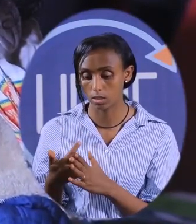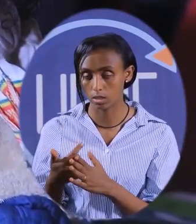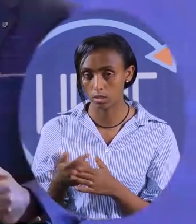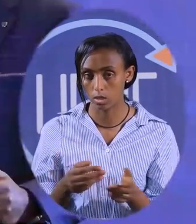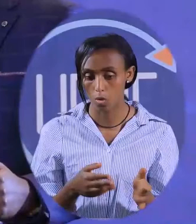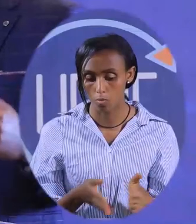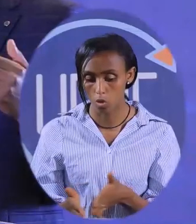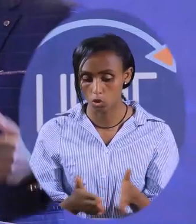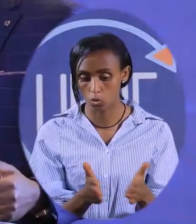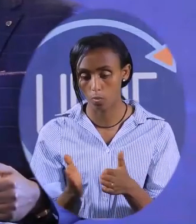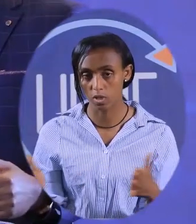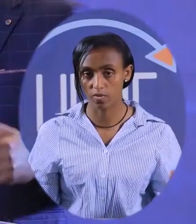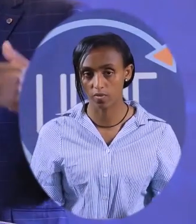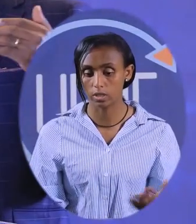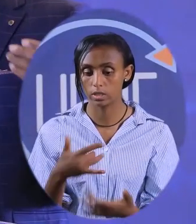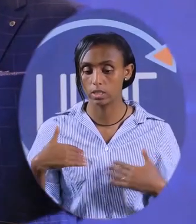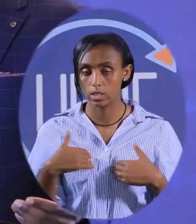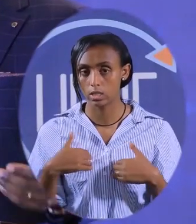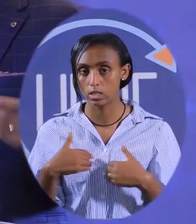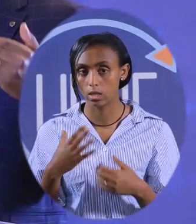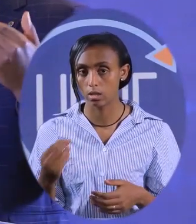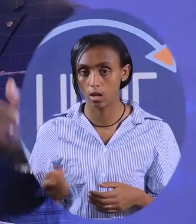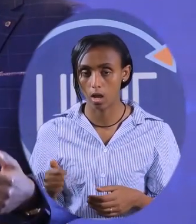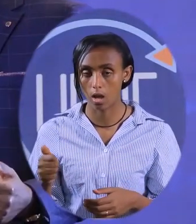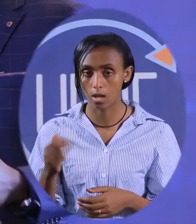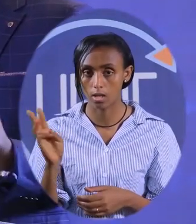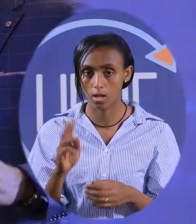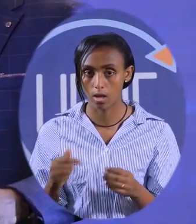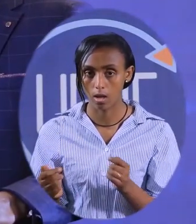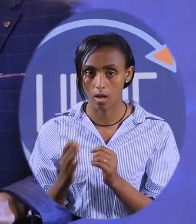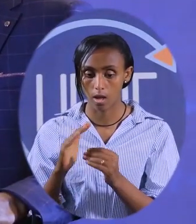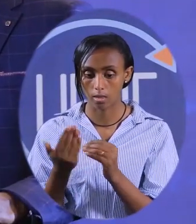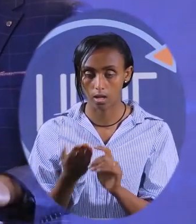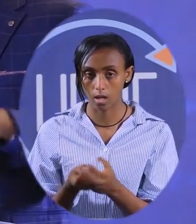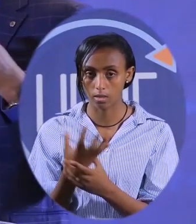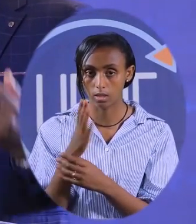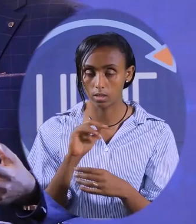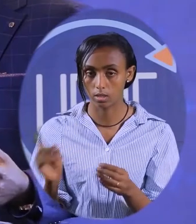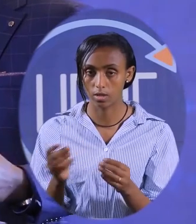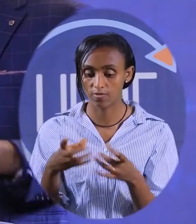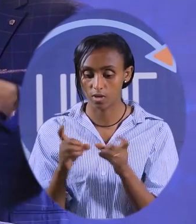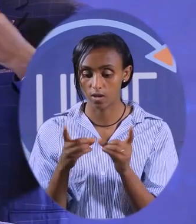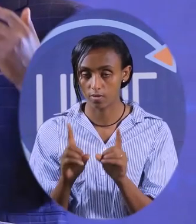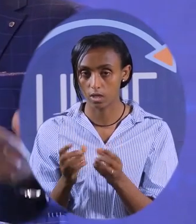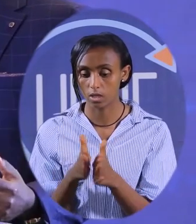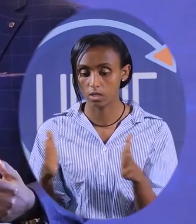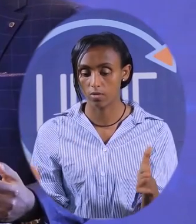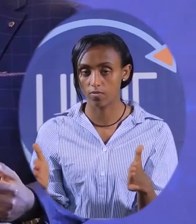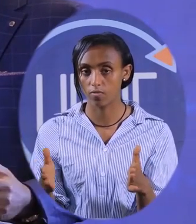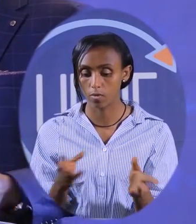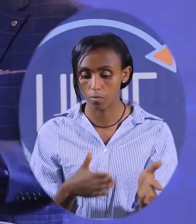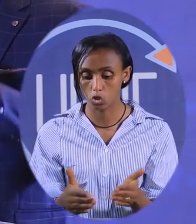የመስኖን ማስፋፋት፣ የእንስሳትና የአትክልትና የፍራፍሬ ሄ ሆርቲካልቸራል ፕሮዳክሽን እንዲሰፋ